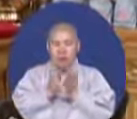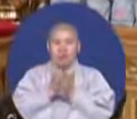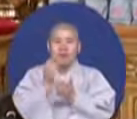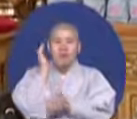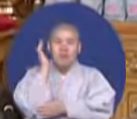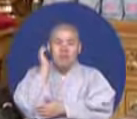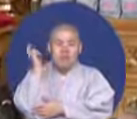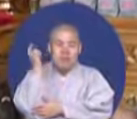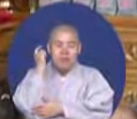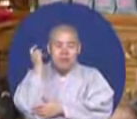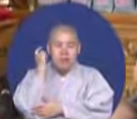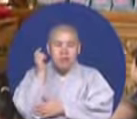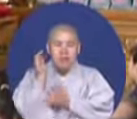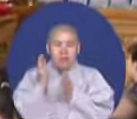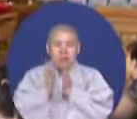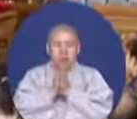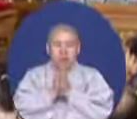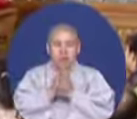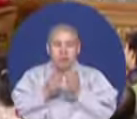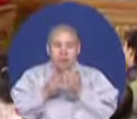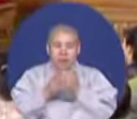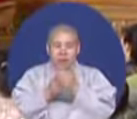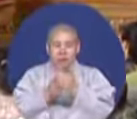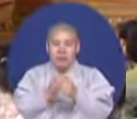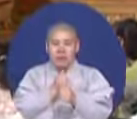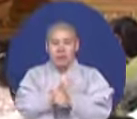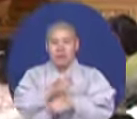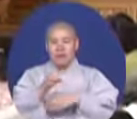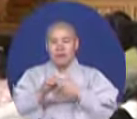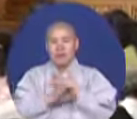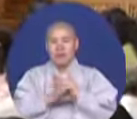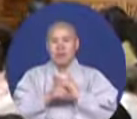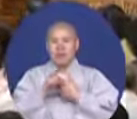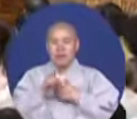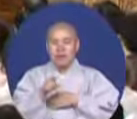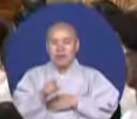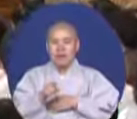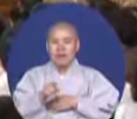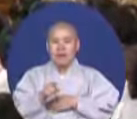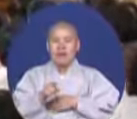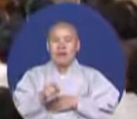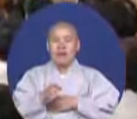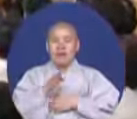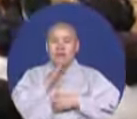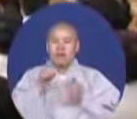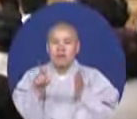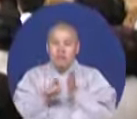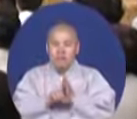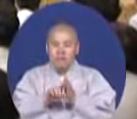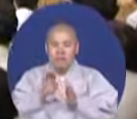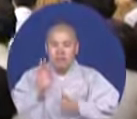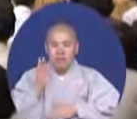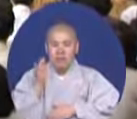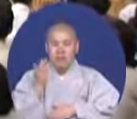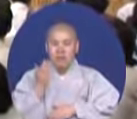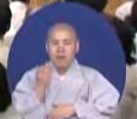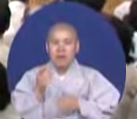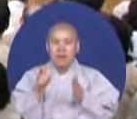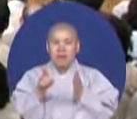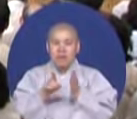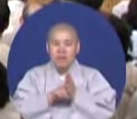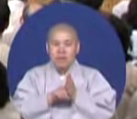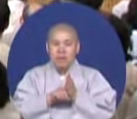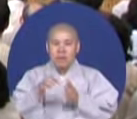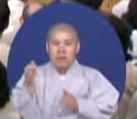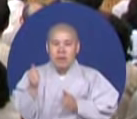듣고 기도하고 정진하고 하면 그게 신심인데 그 신심